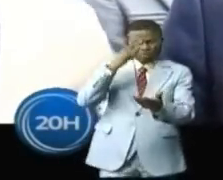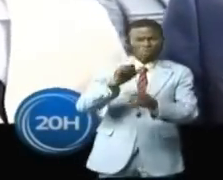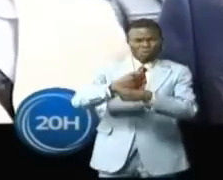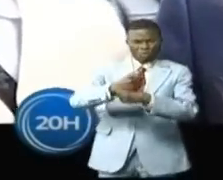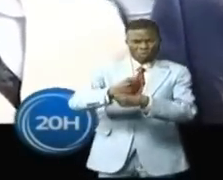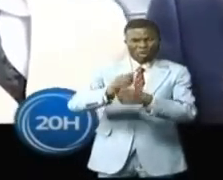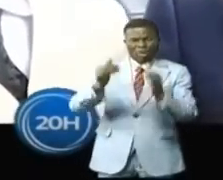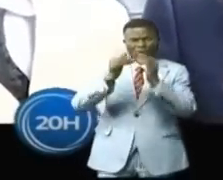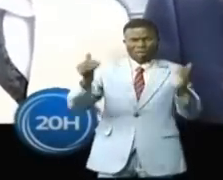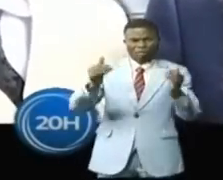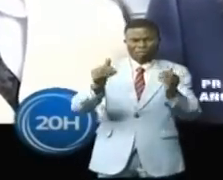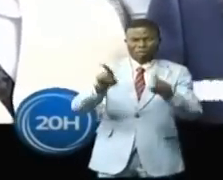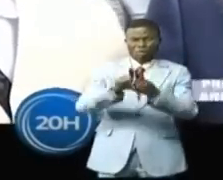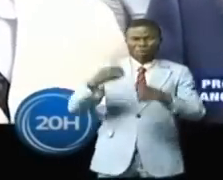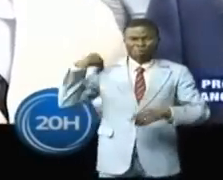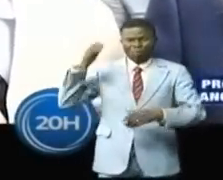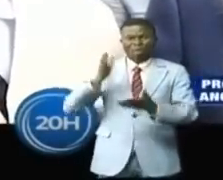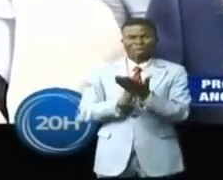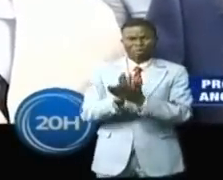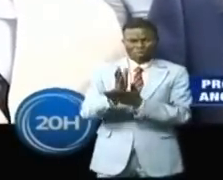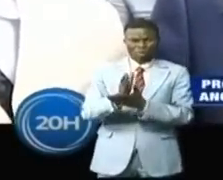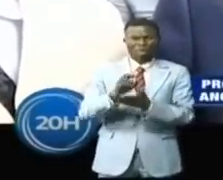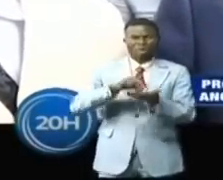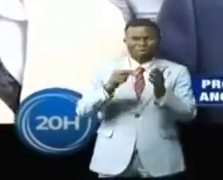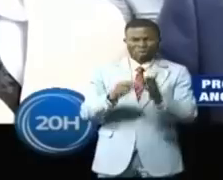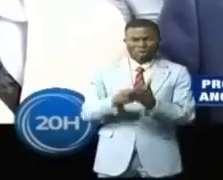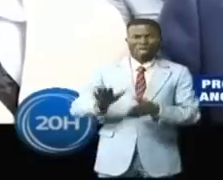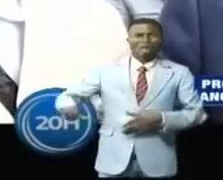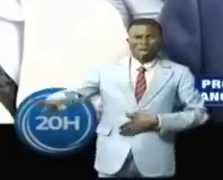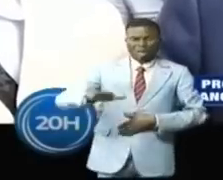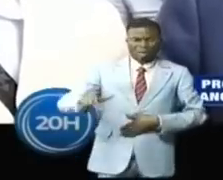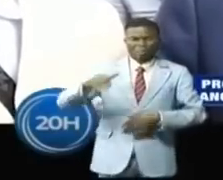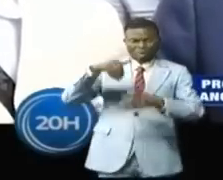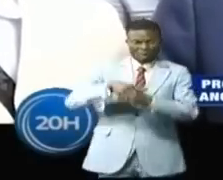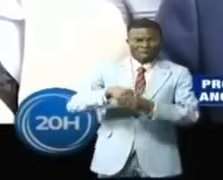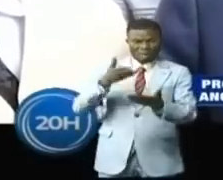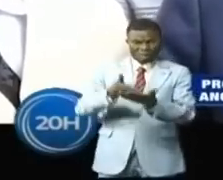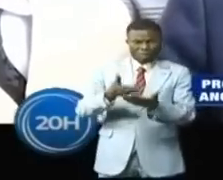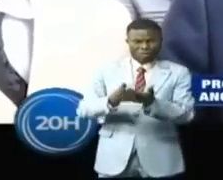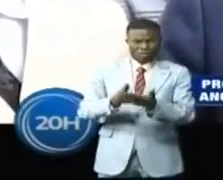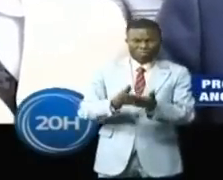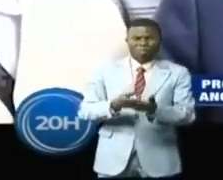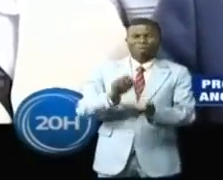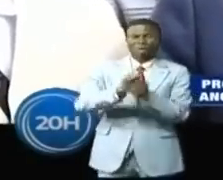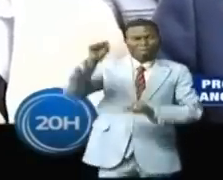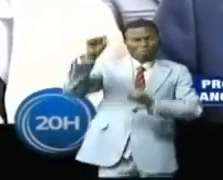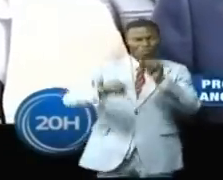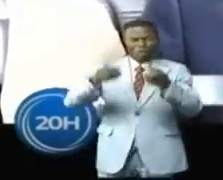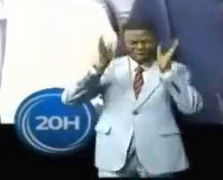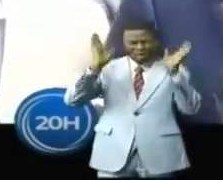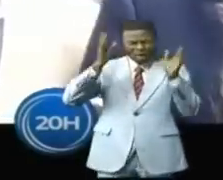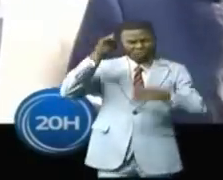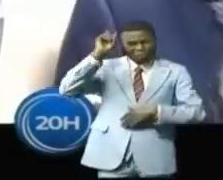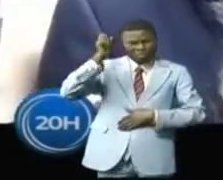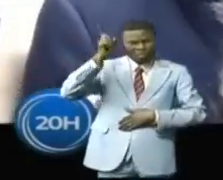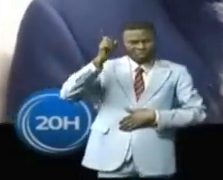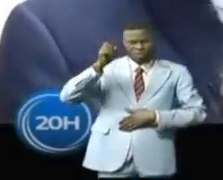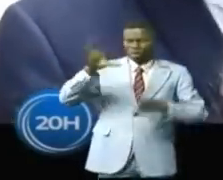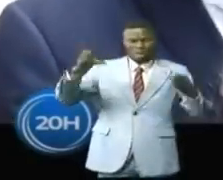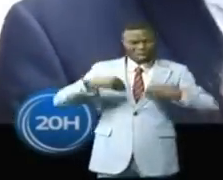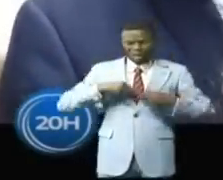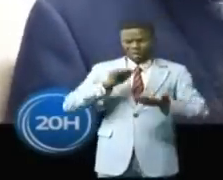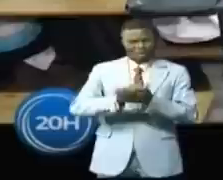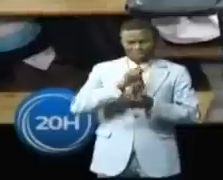restaurer en tant qu'État de droit, c'est-à-dire un État au sein duquel les crimes les plus graves ne peuvent